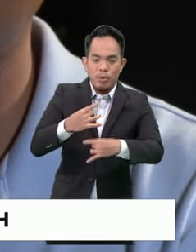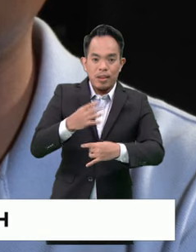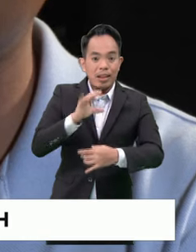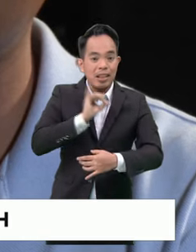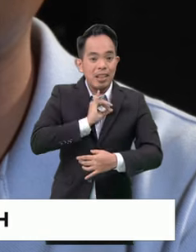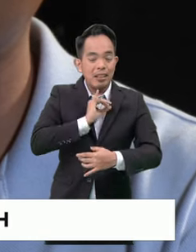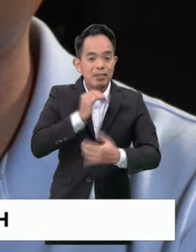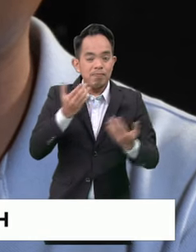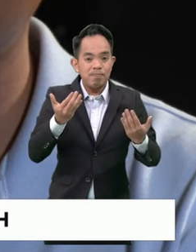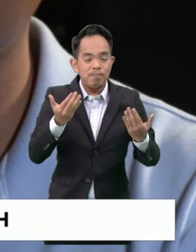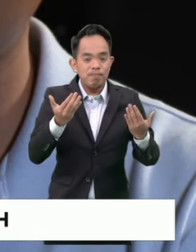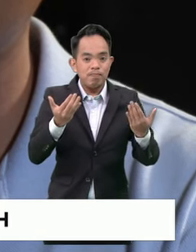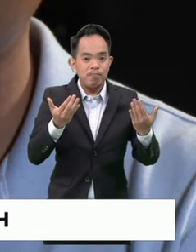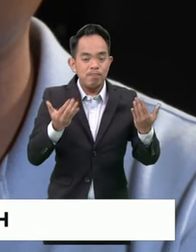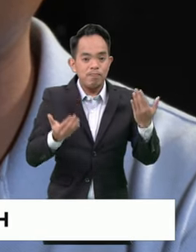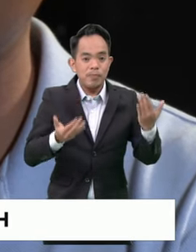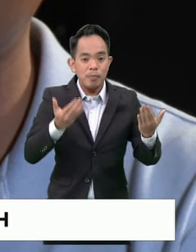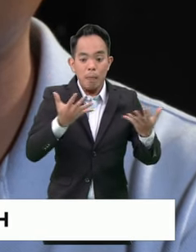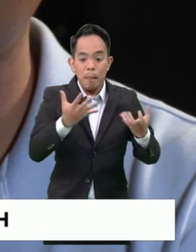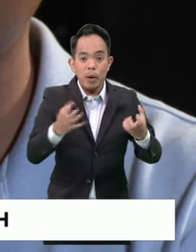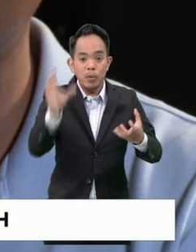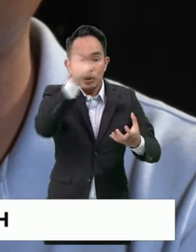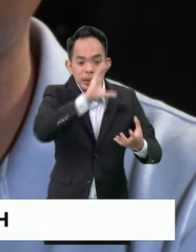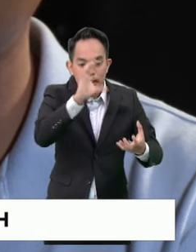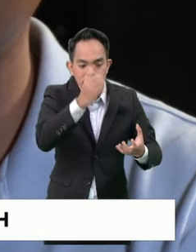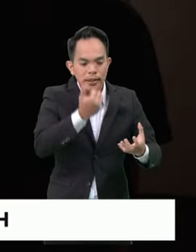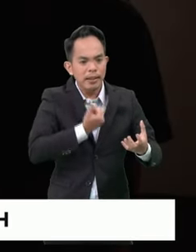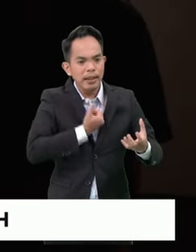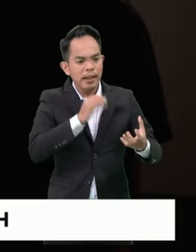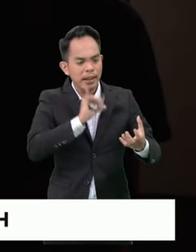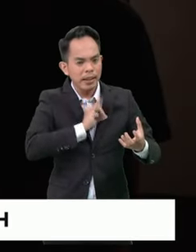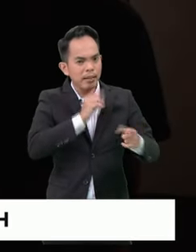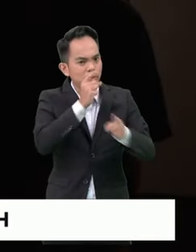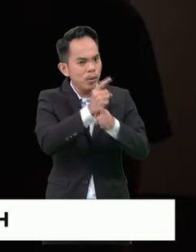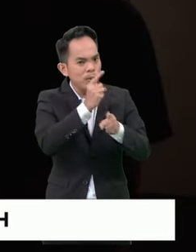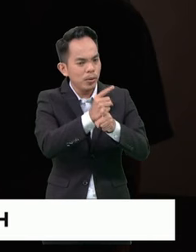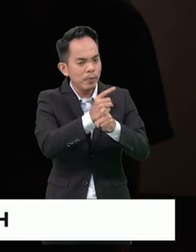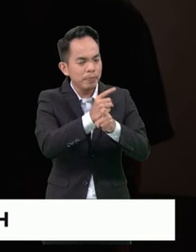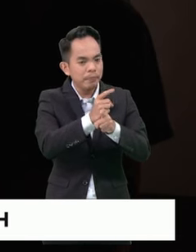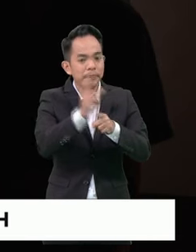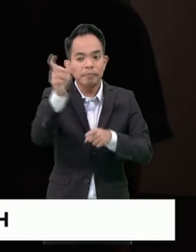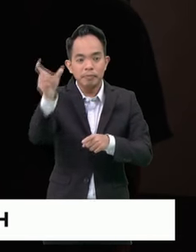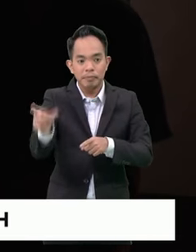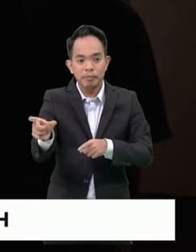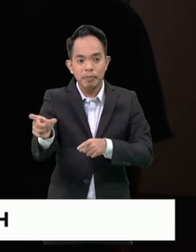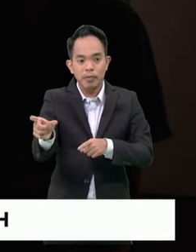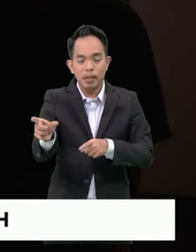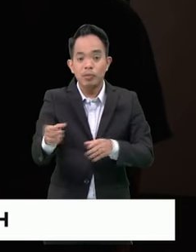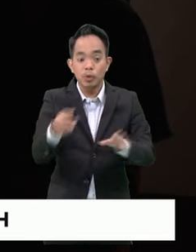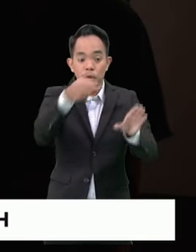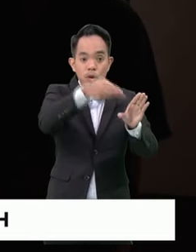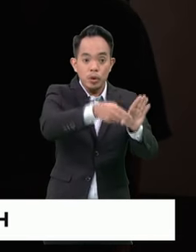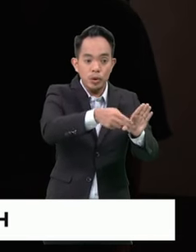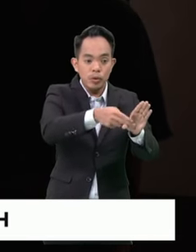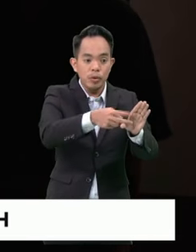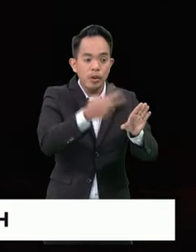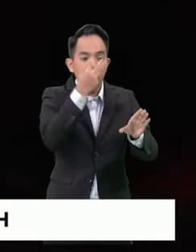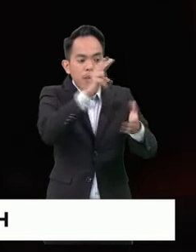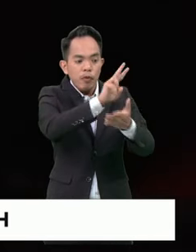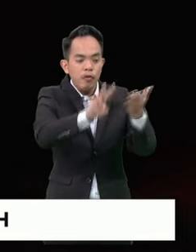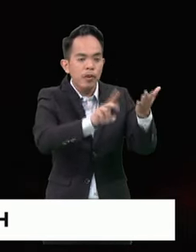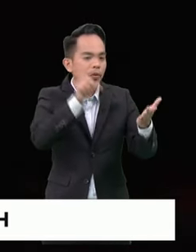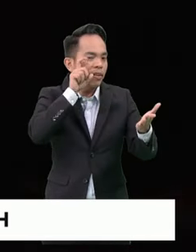saya nak cari diri saya sebenar. Amira menyertai dunia jijik itu kerana trauma dan